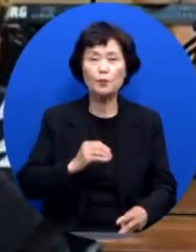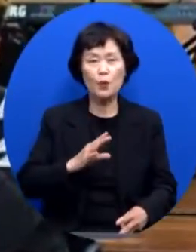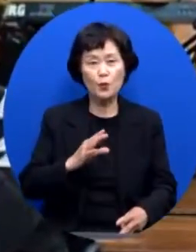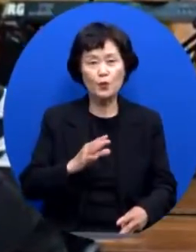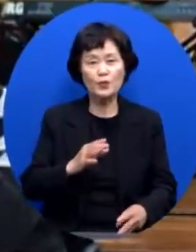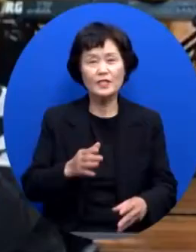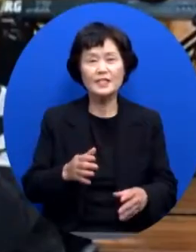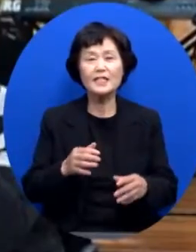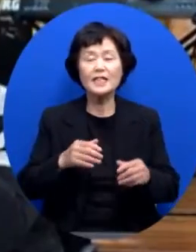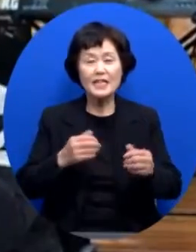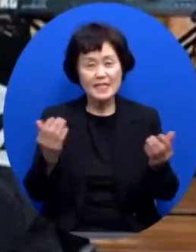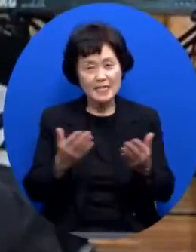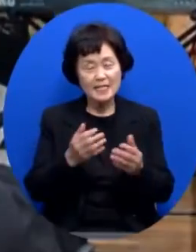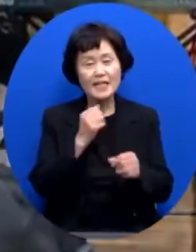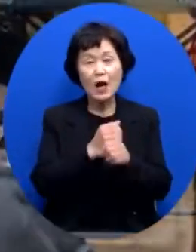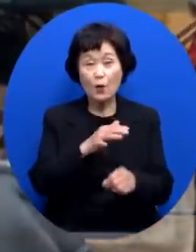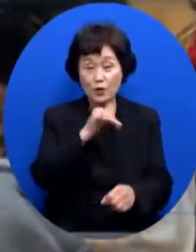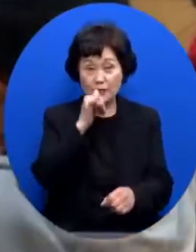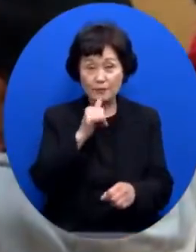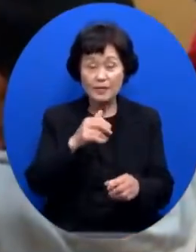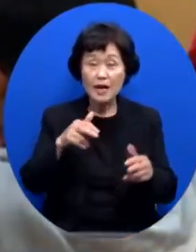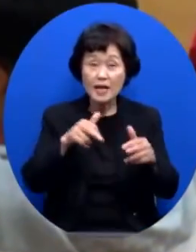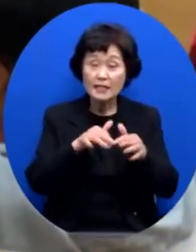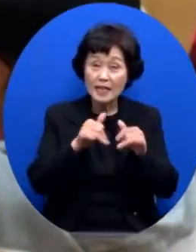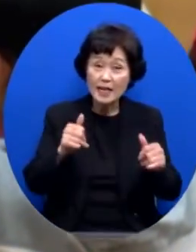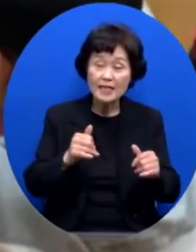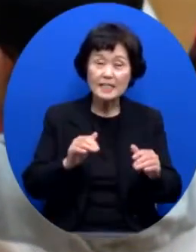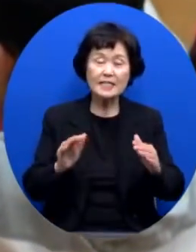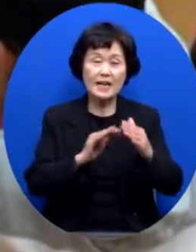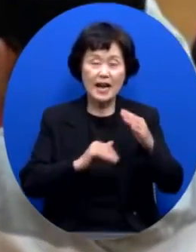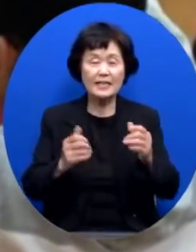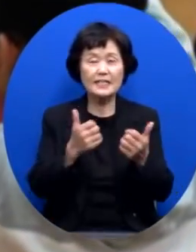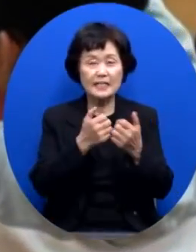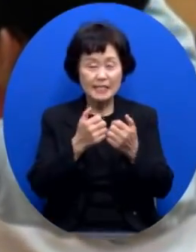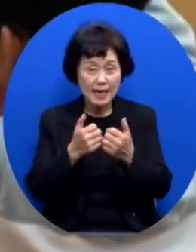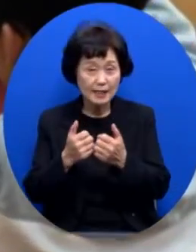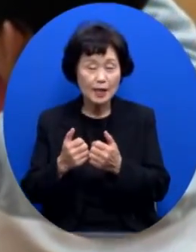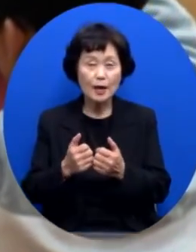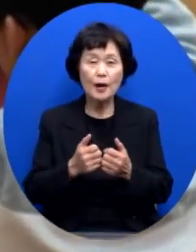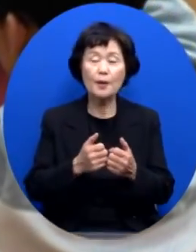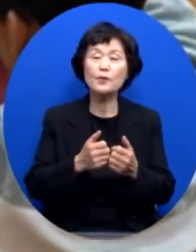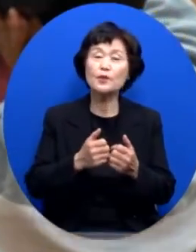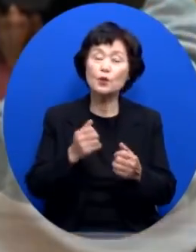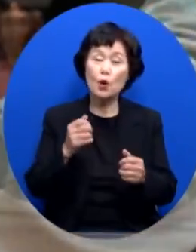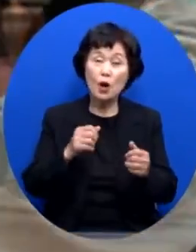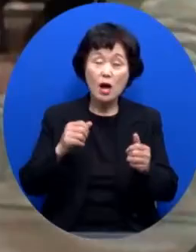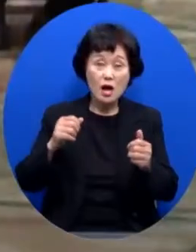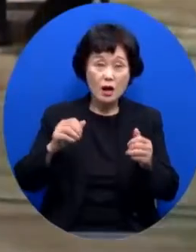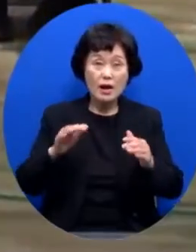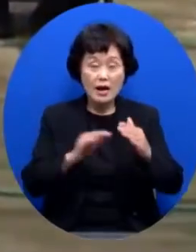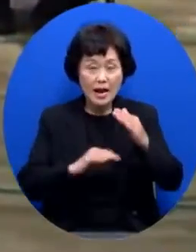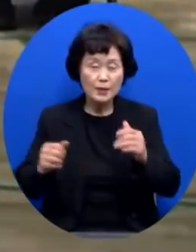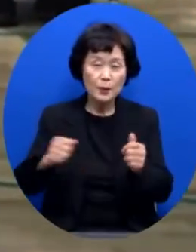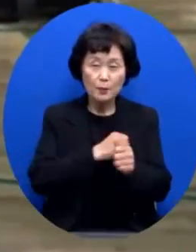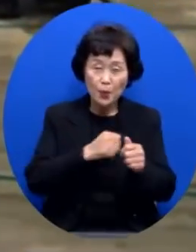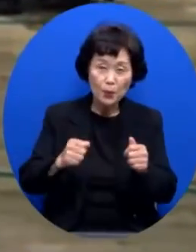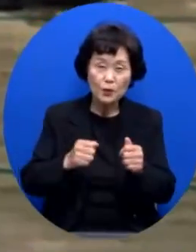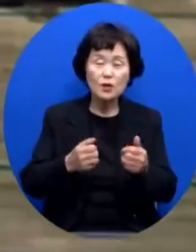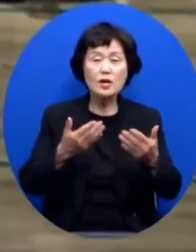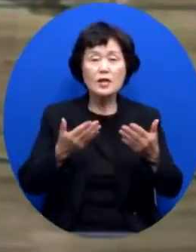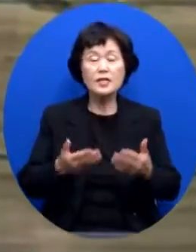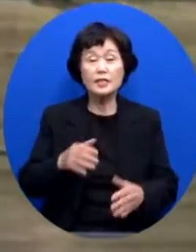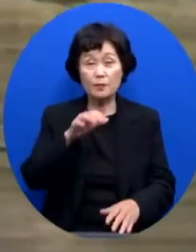거주시설, 공동생활가정, 장애인 가정상담소, 장애인 가정폭력 피해자 쉼터, 또